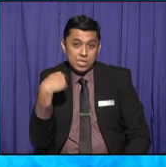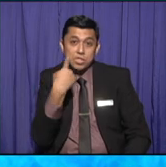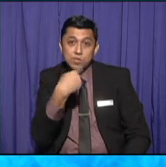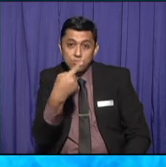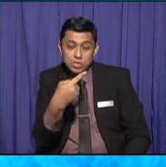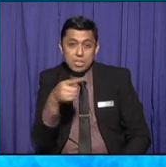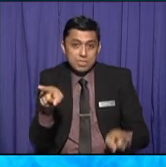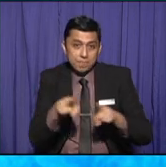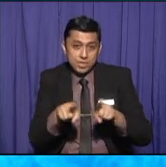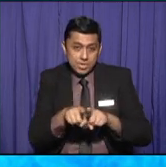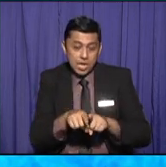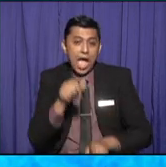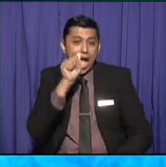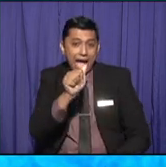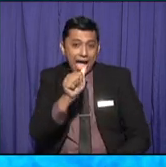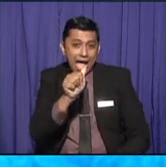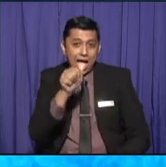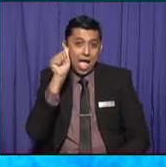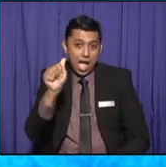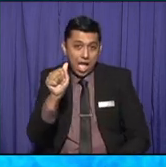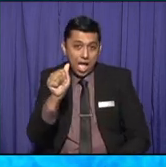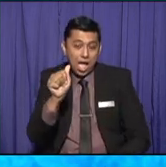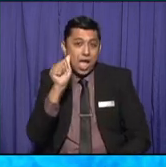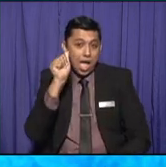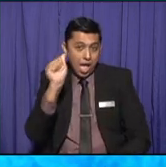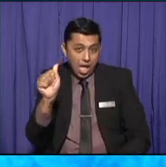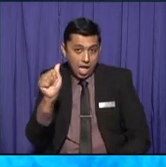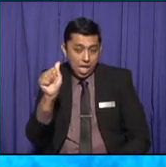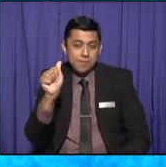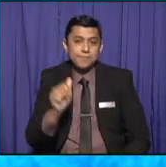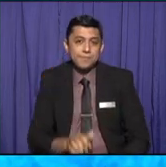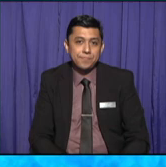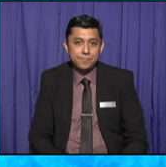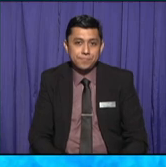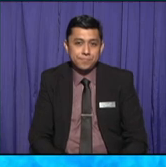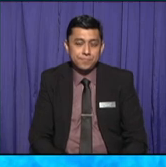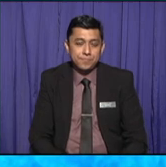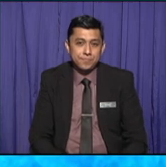bersama. A, A, A.